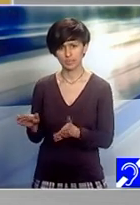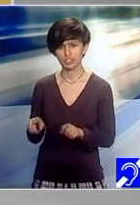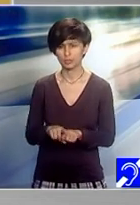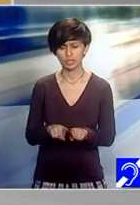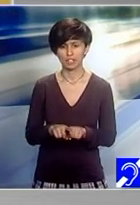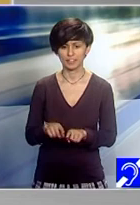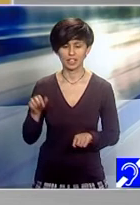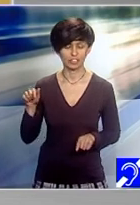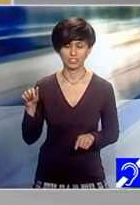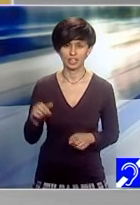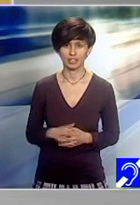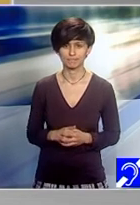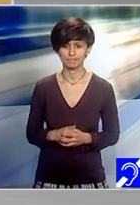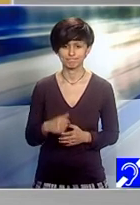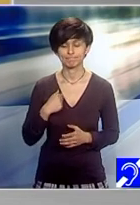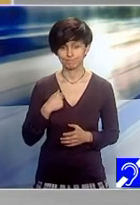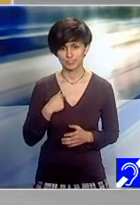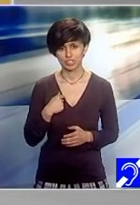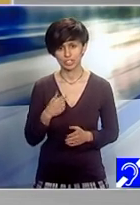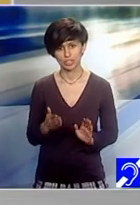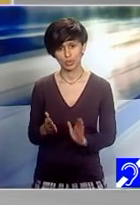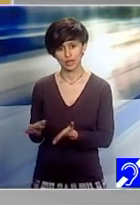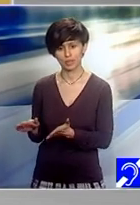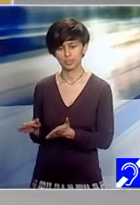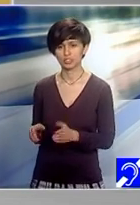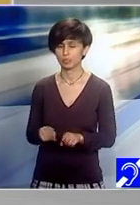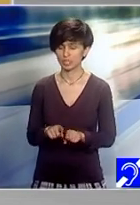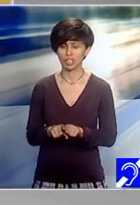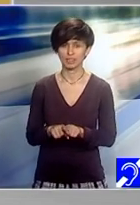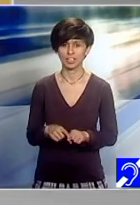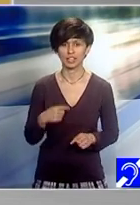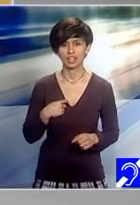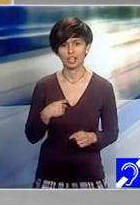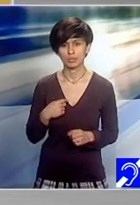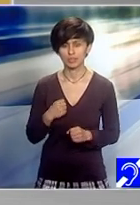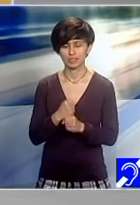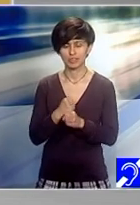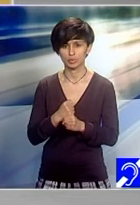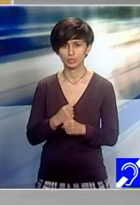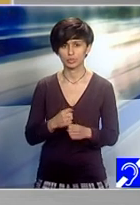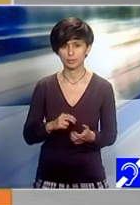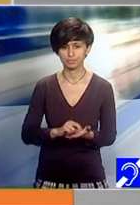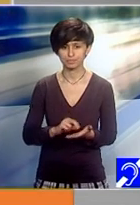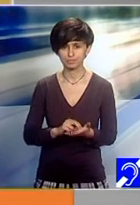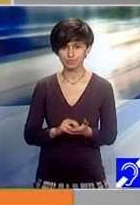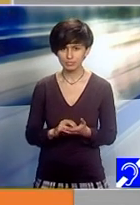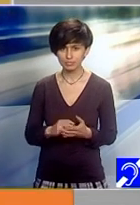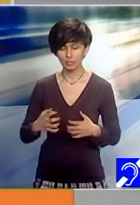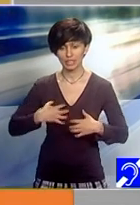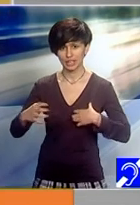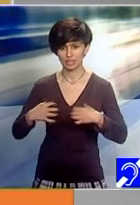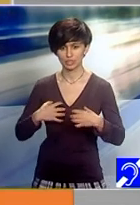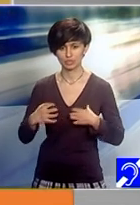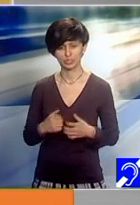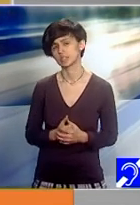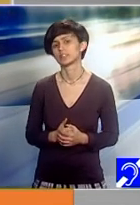și ei. Am jucat într-o piesă de teatru făcută la școala din Surduc, unde m-am născut. Toți am început cumva. Timpul